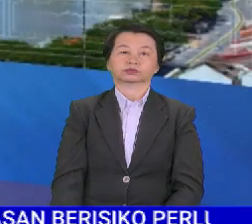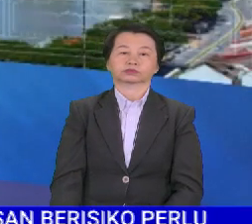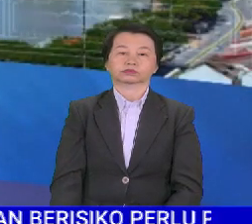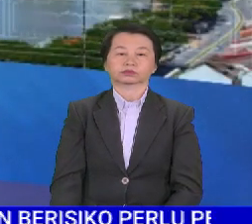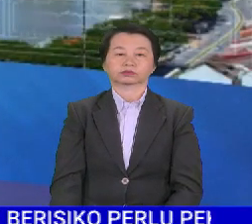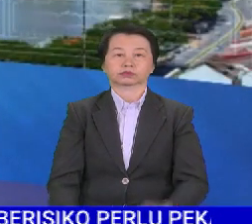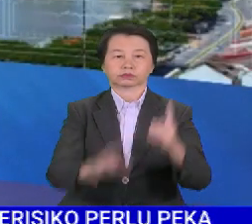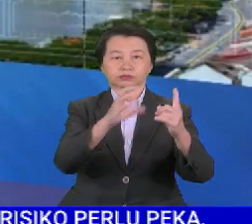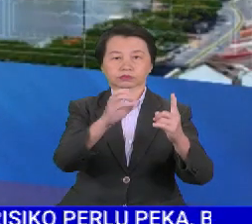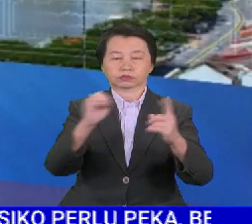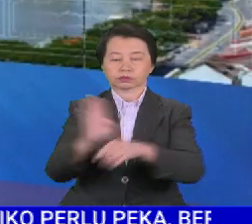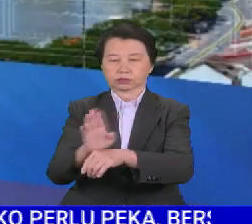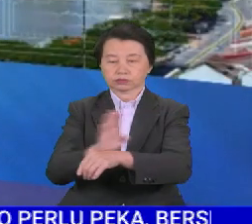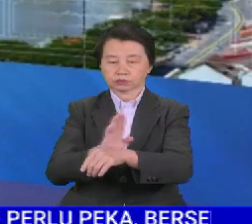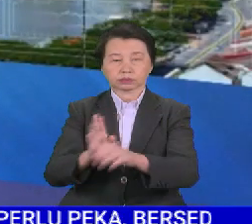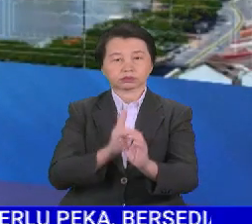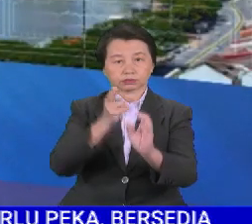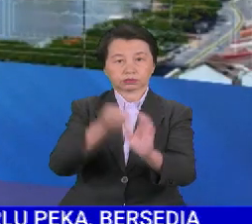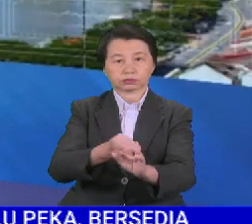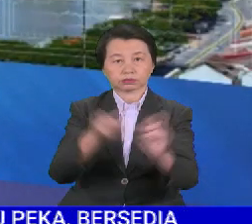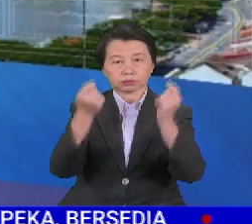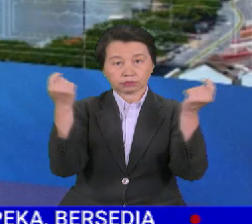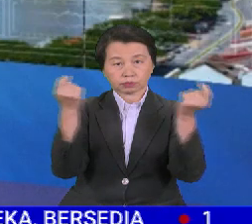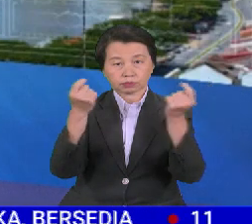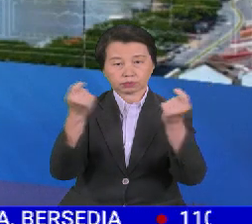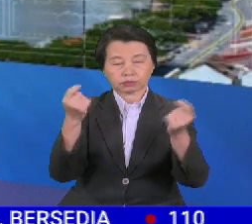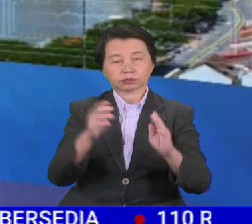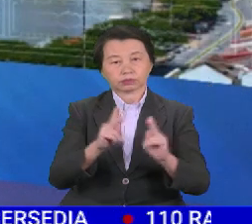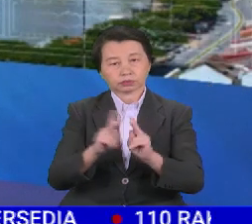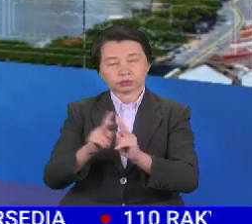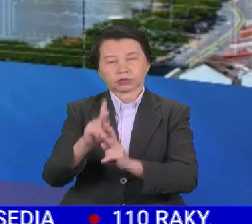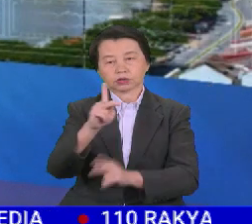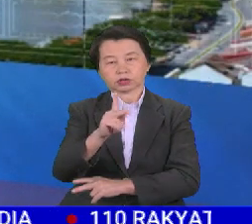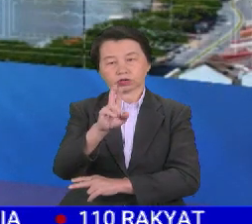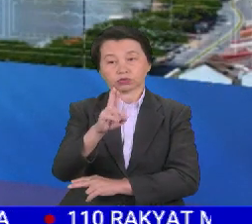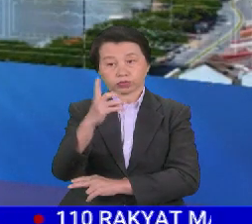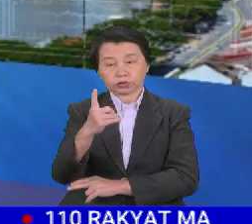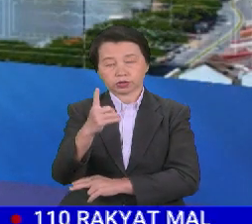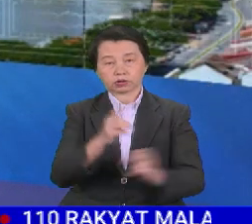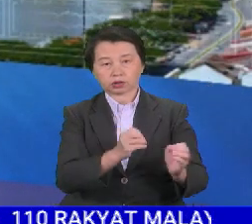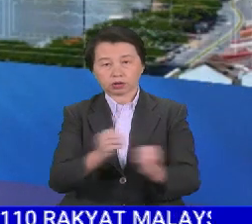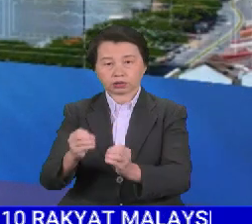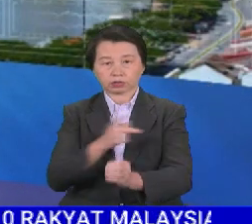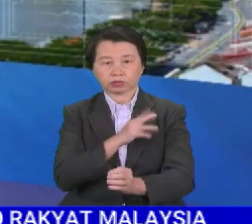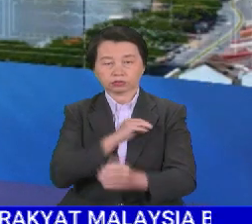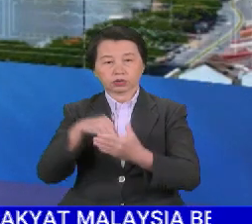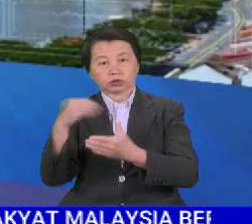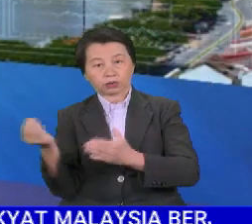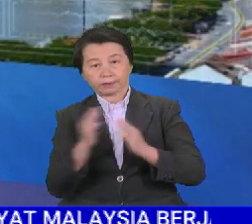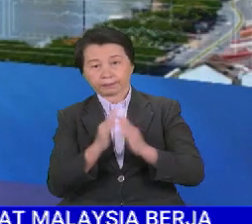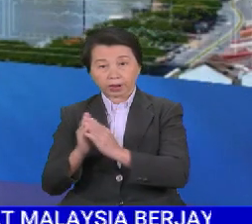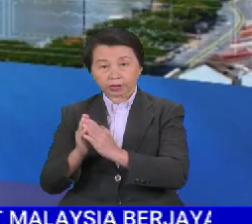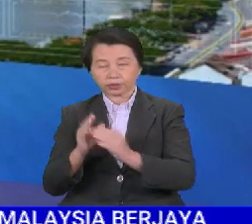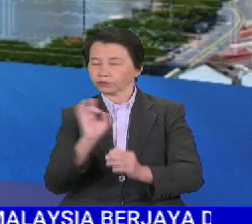Lebih 100 usahawan tempatan menyertai mini karnival usahawan desa KUD, anjuran Kementerian Pembangunan Luar Bandar